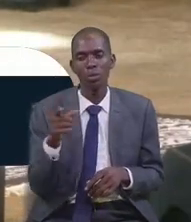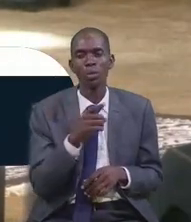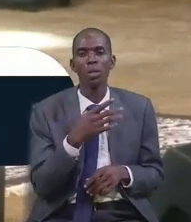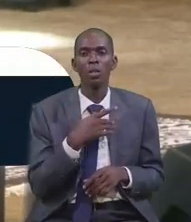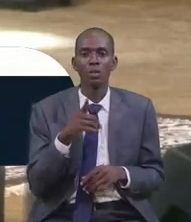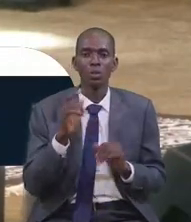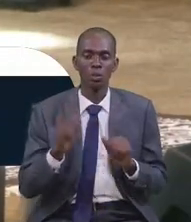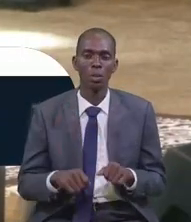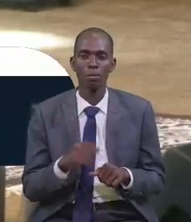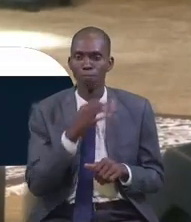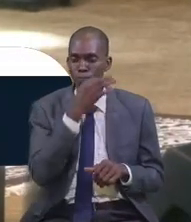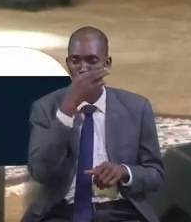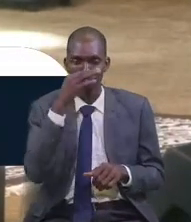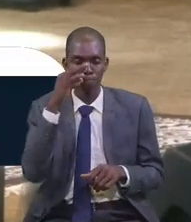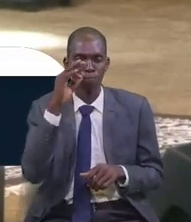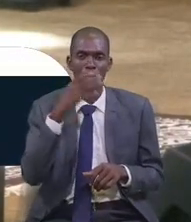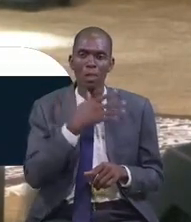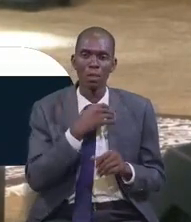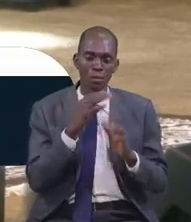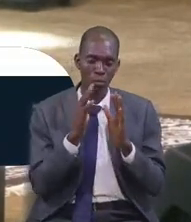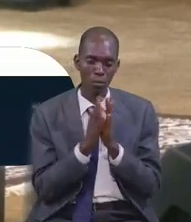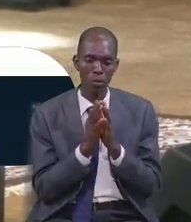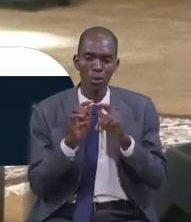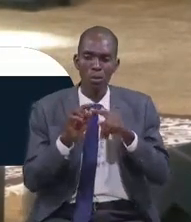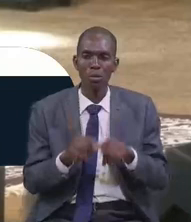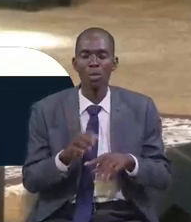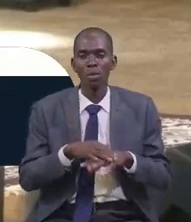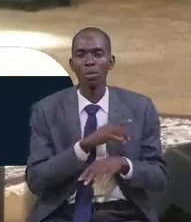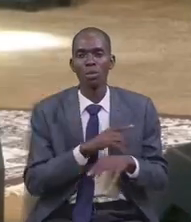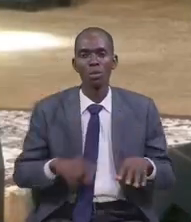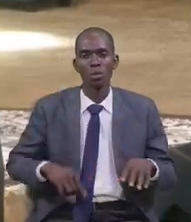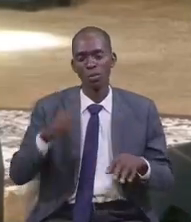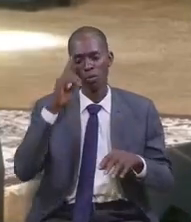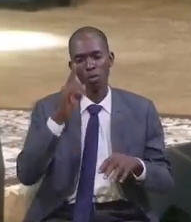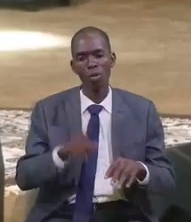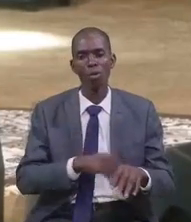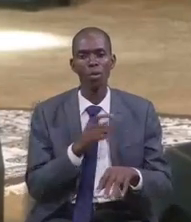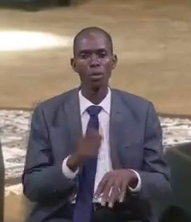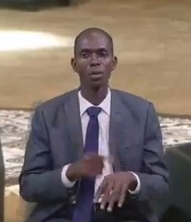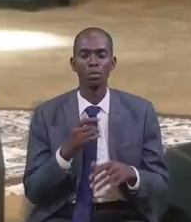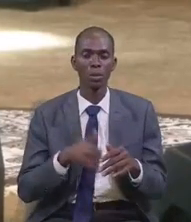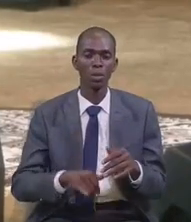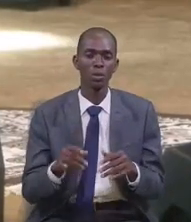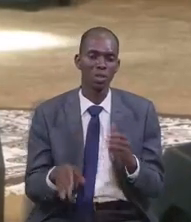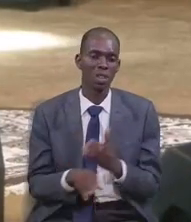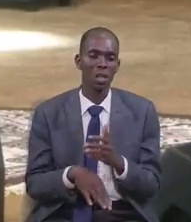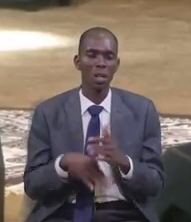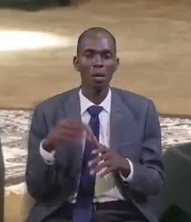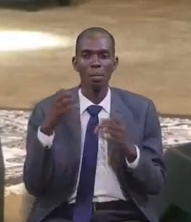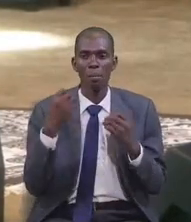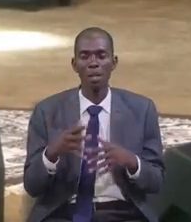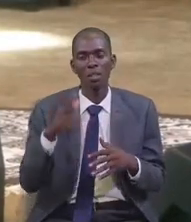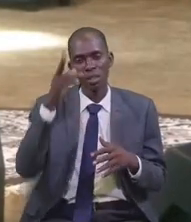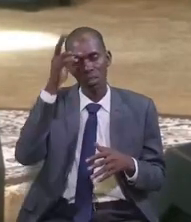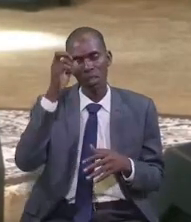peux jeûner, prier, espérer, jeûner pour un long moment. Tu